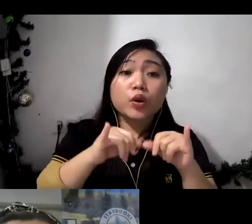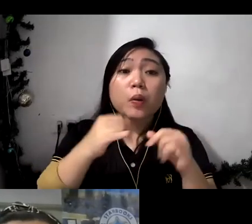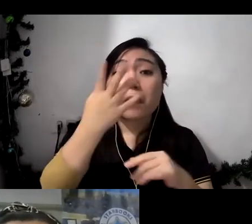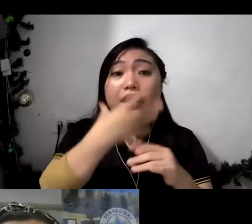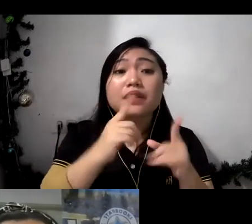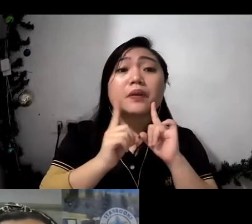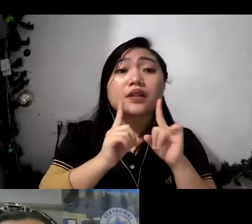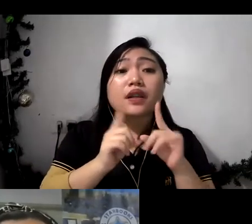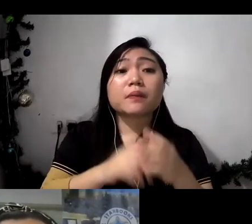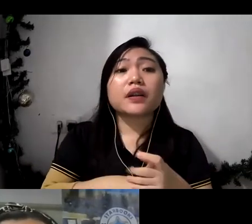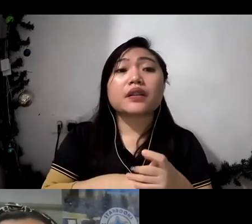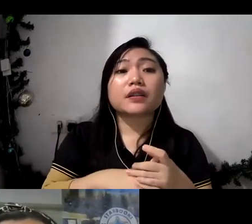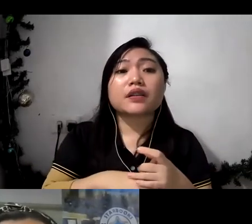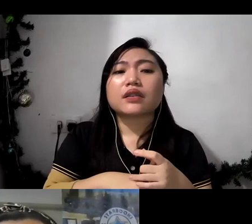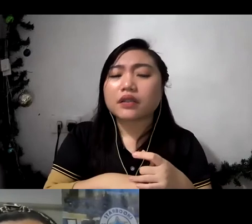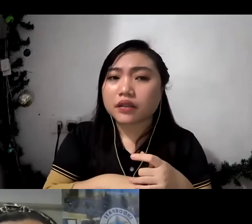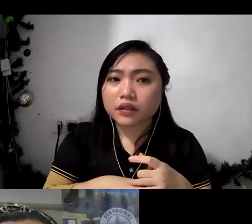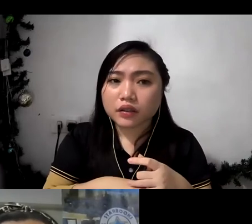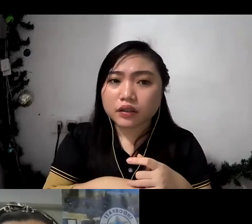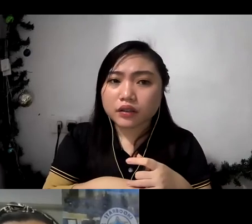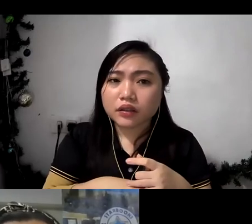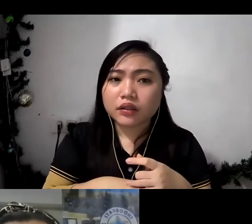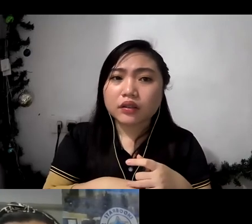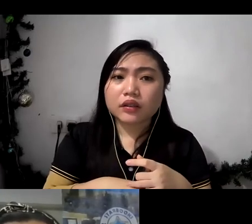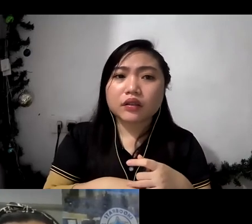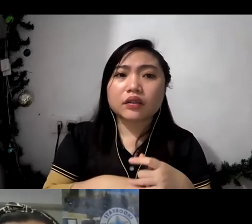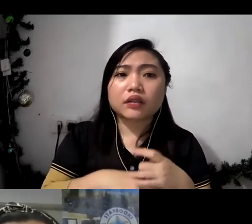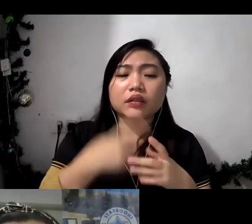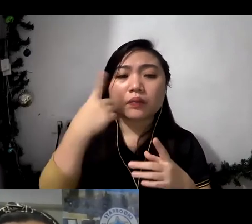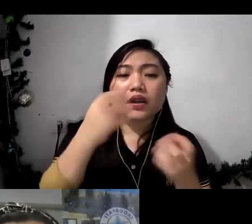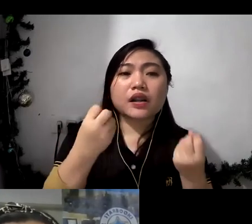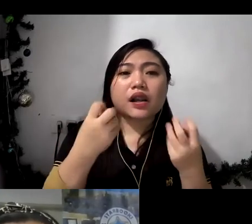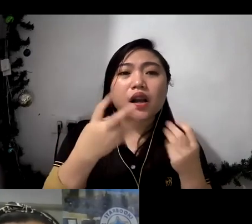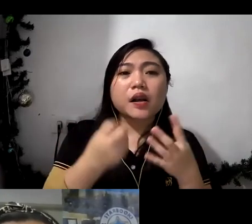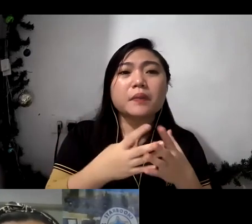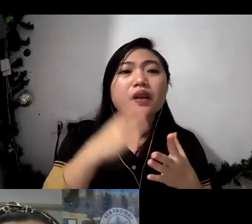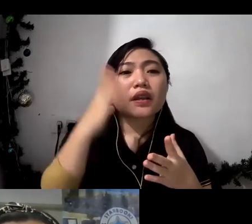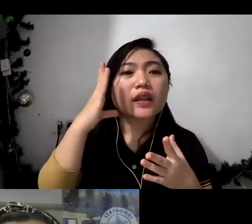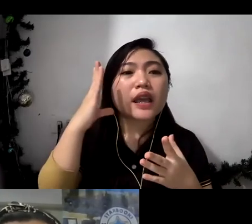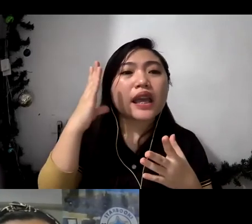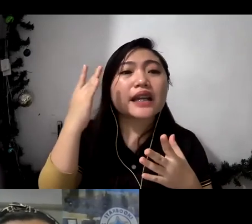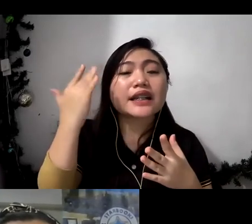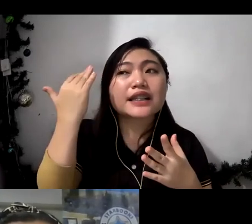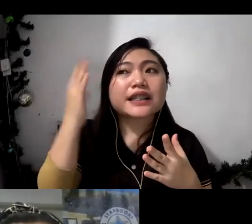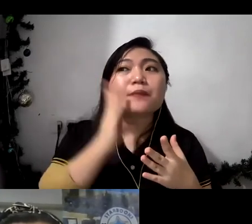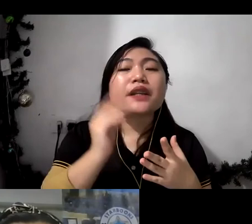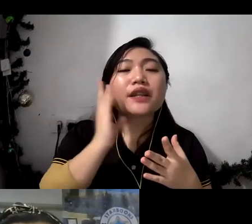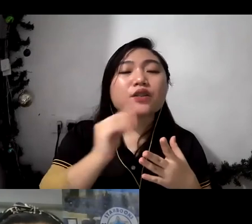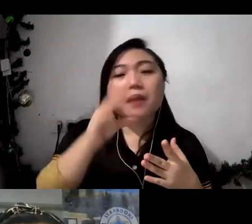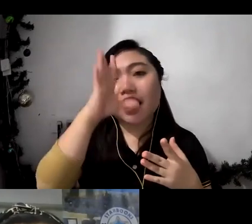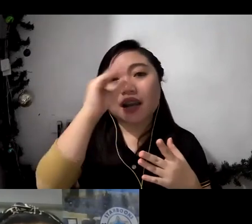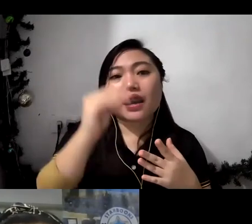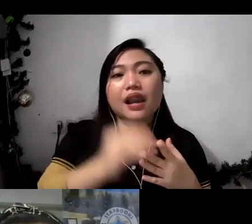yan sa tingin ko, napapanood, lalo na kung maraming karanasan ang mga kalalakihan. At dapat po, sa batas kasi, bago